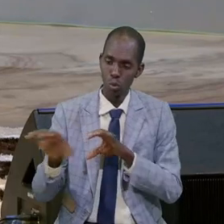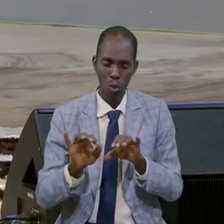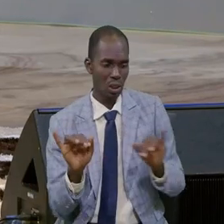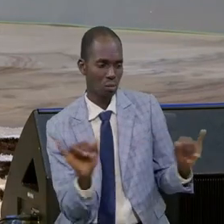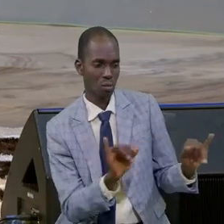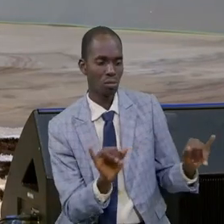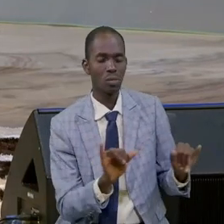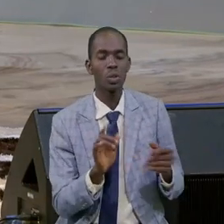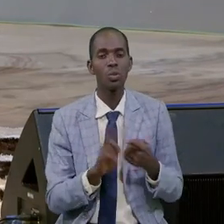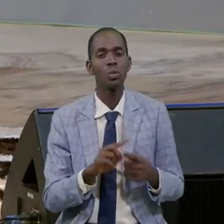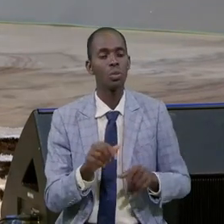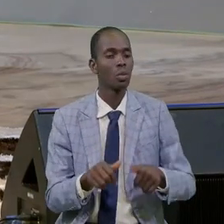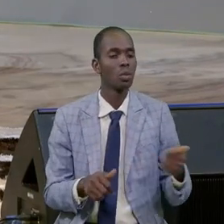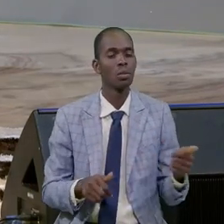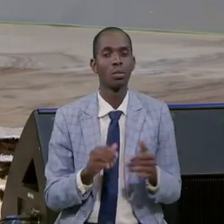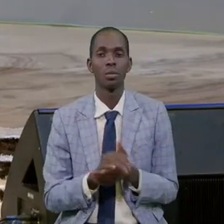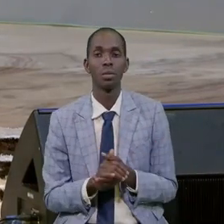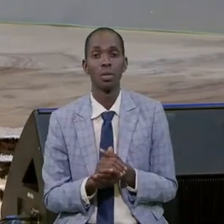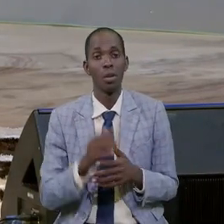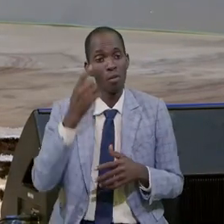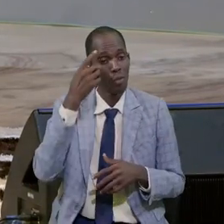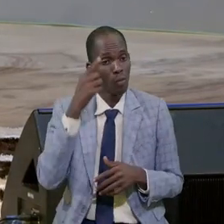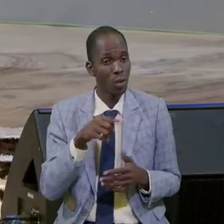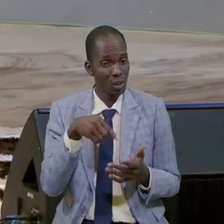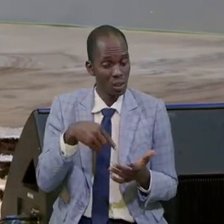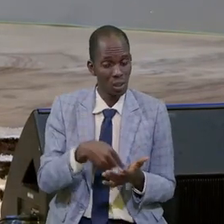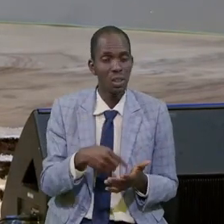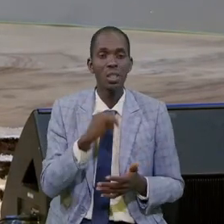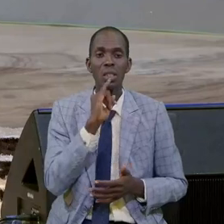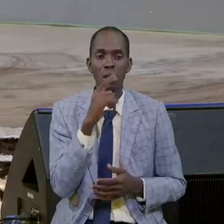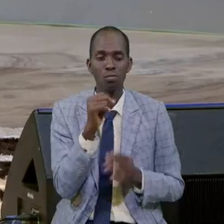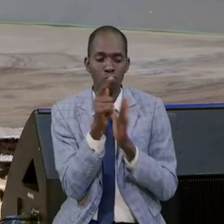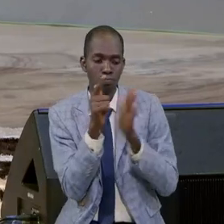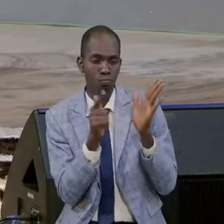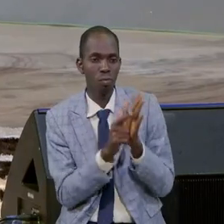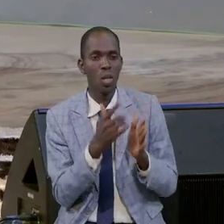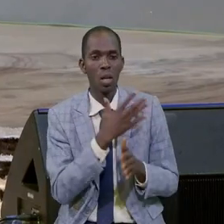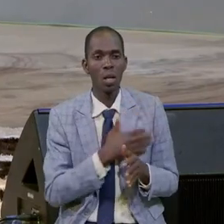faites-le de même pour eux, car c'est la loi et les